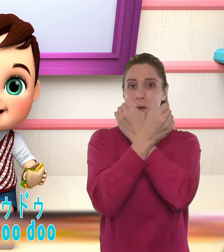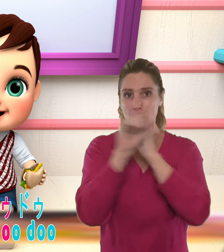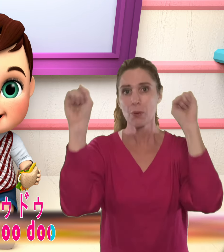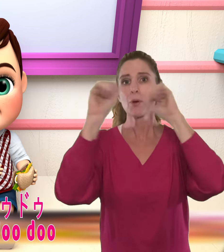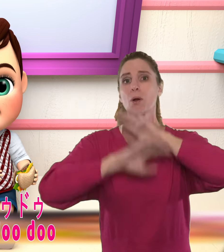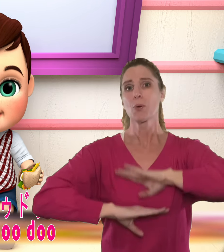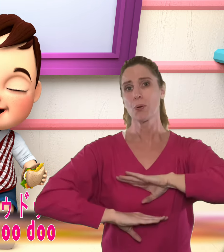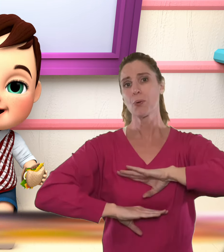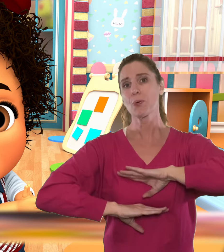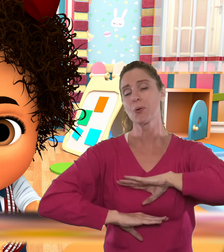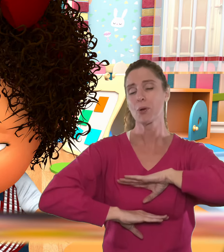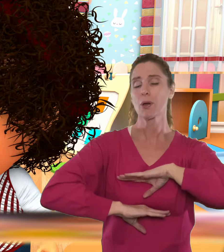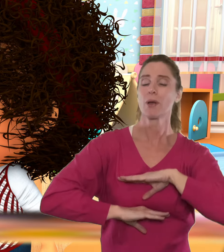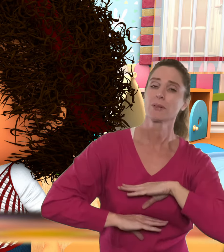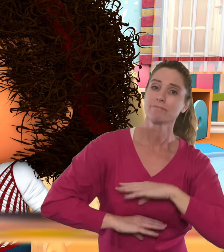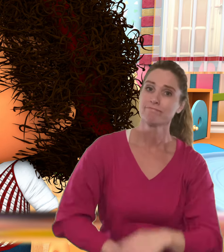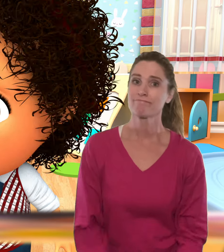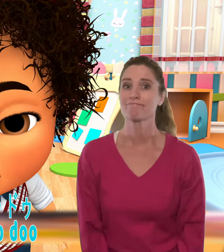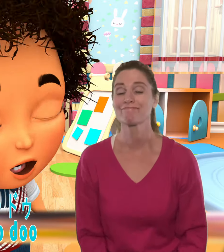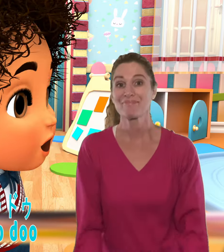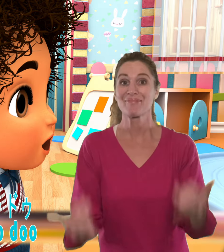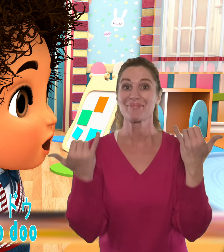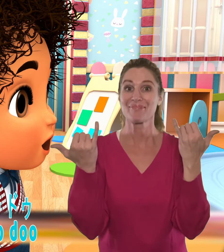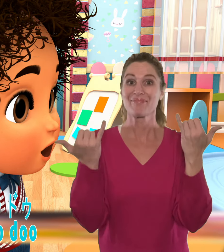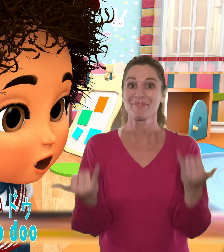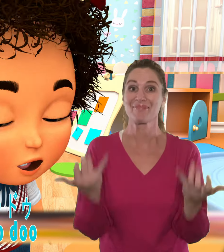も生きてる